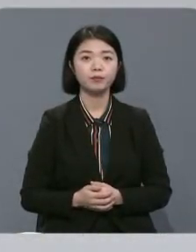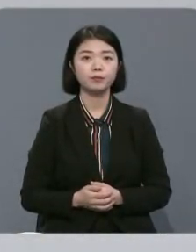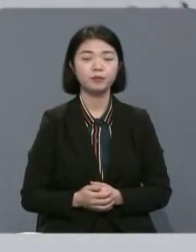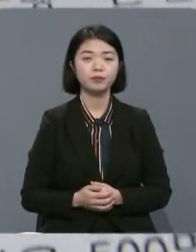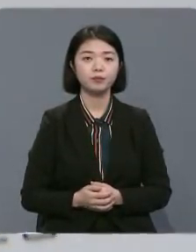입니다